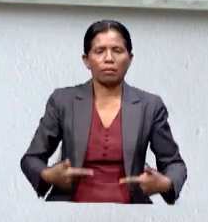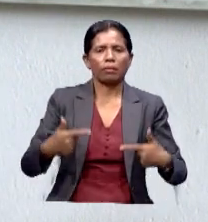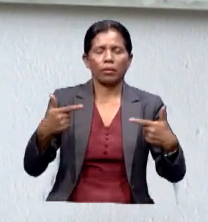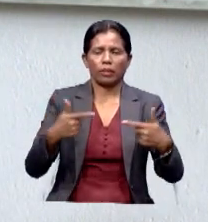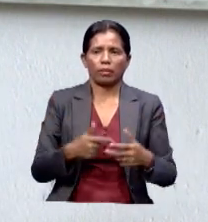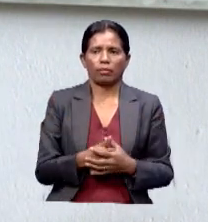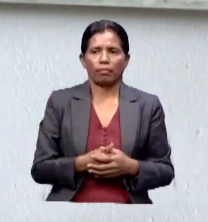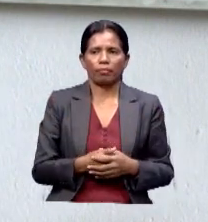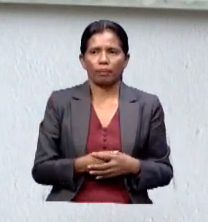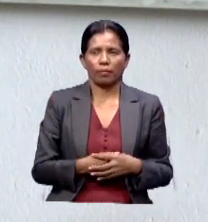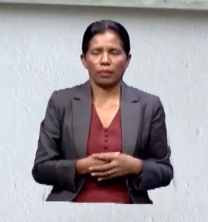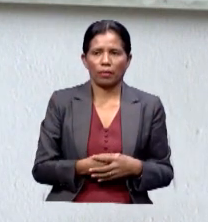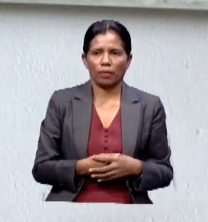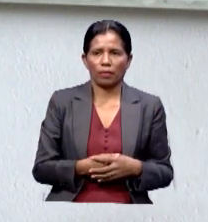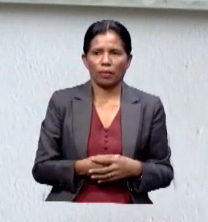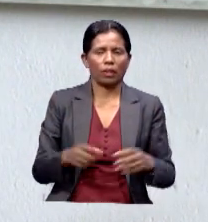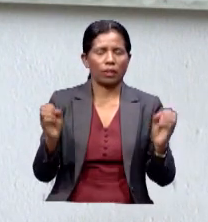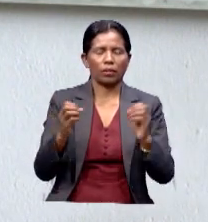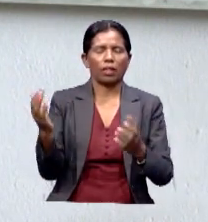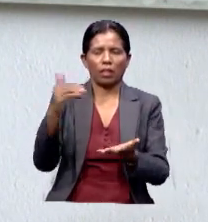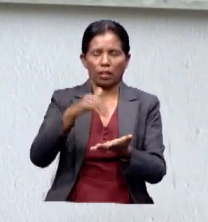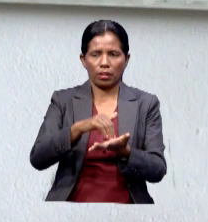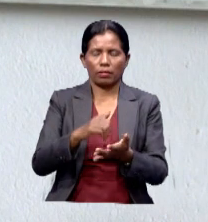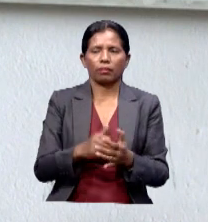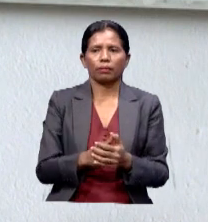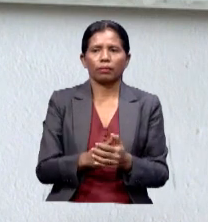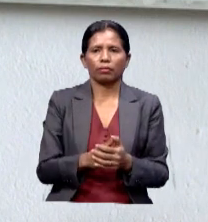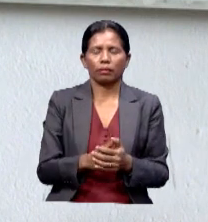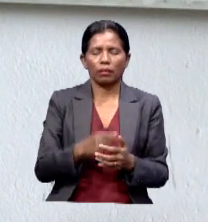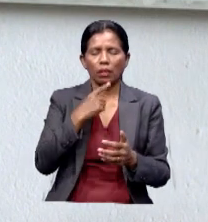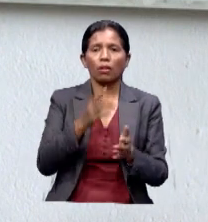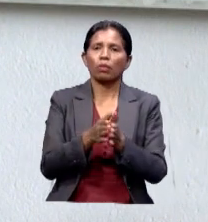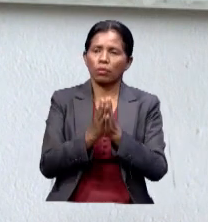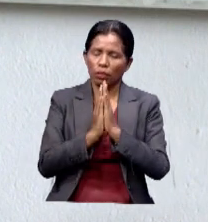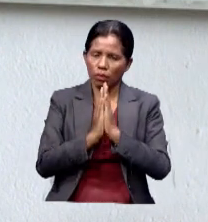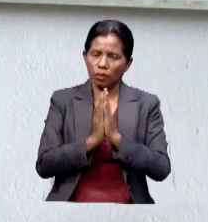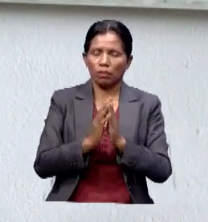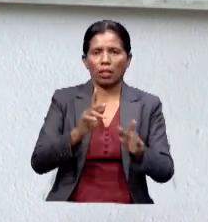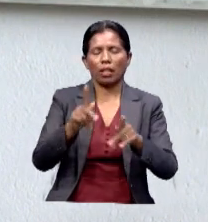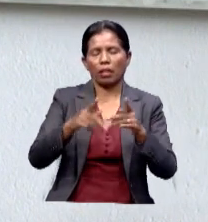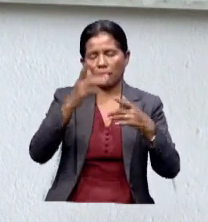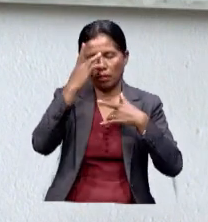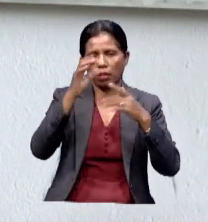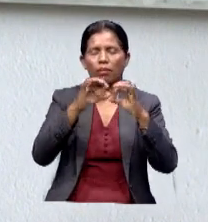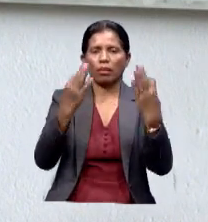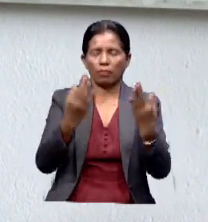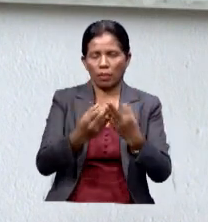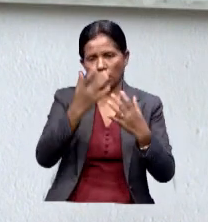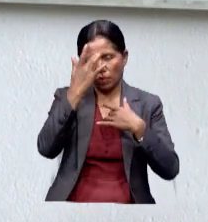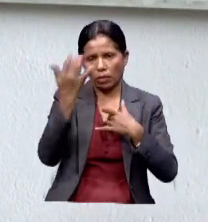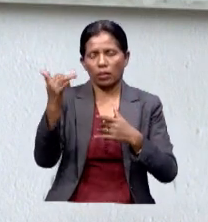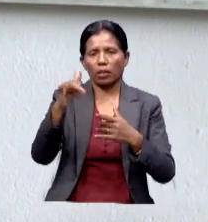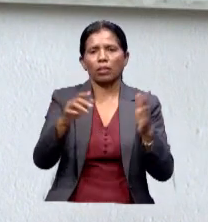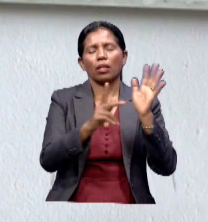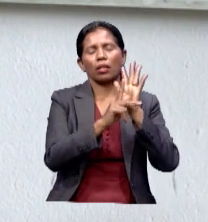e hirakne laus dalai dedet si estudo santos mos husu ba paciente ka familia paciente sira atu halo